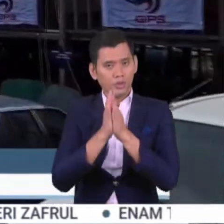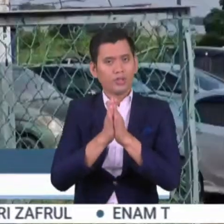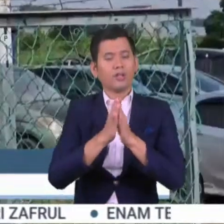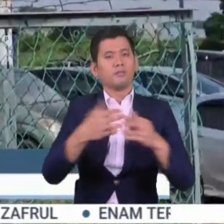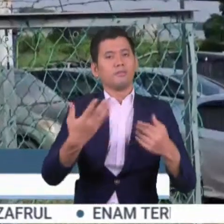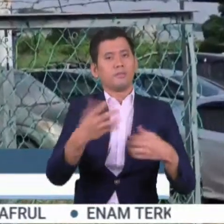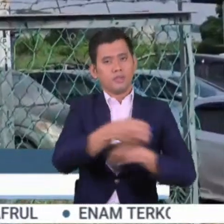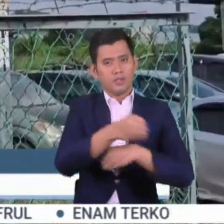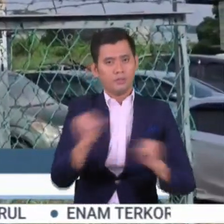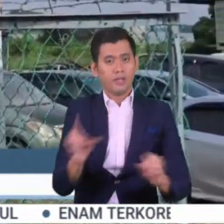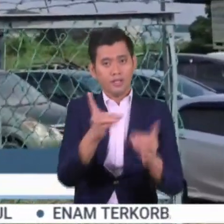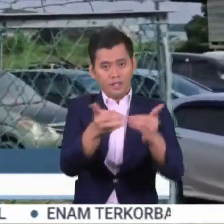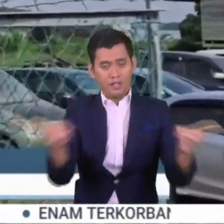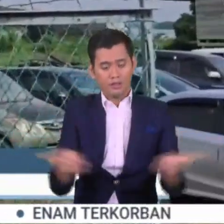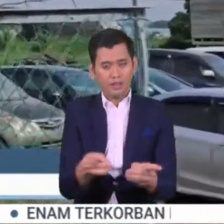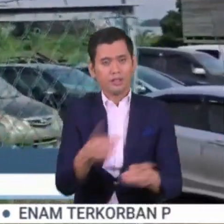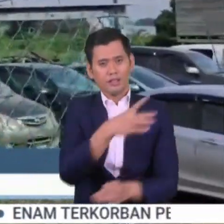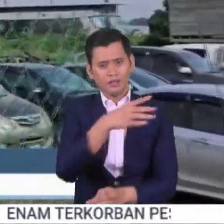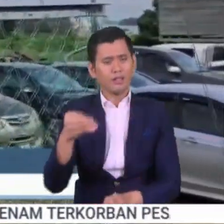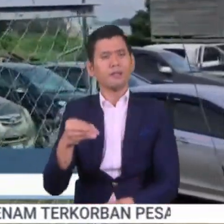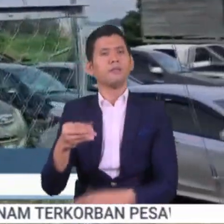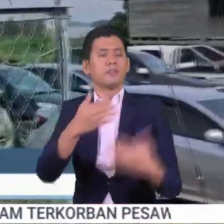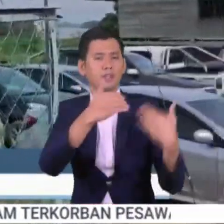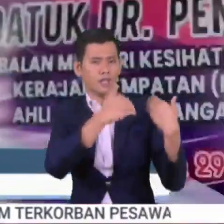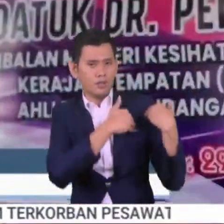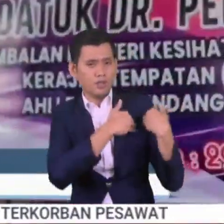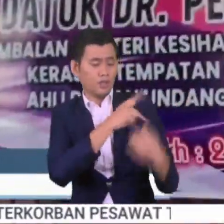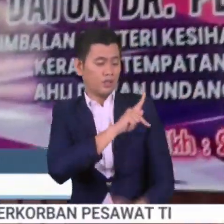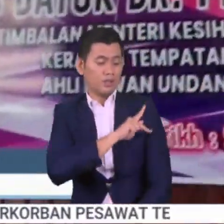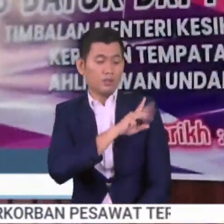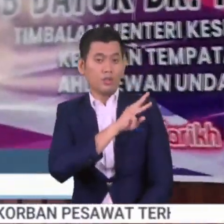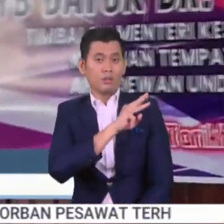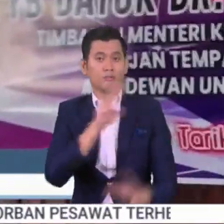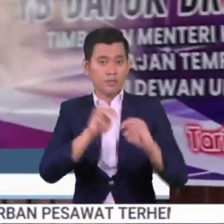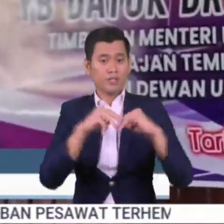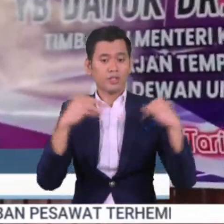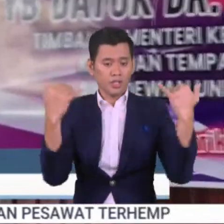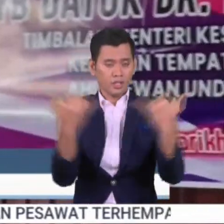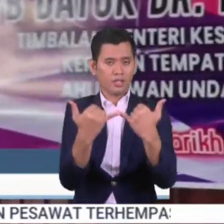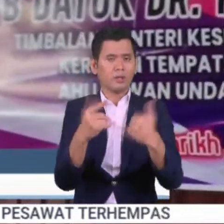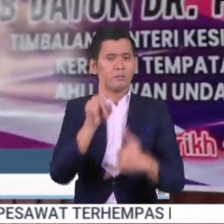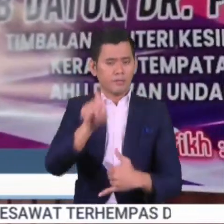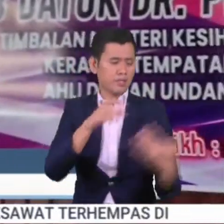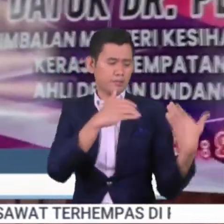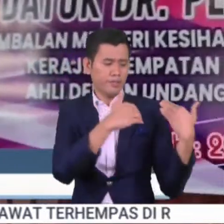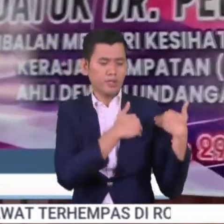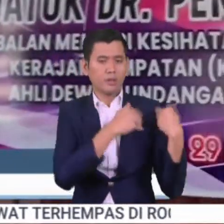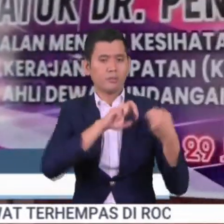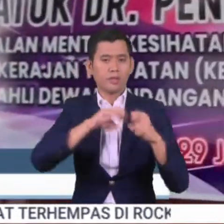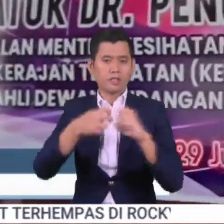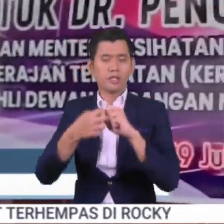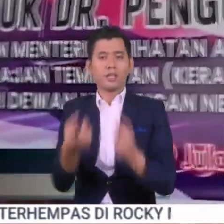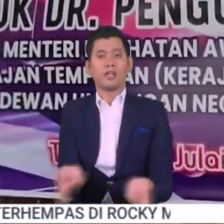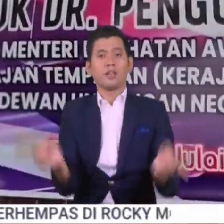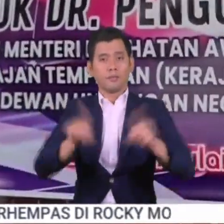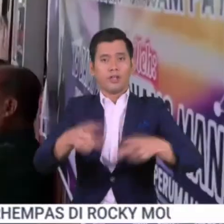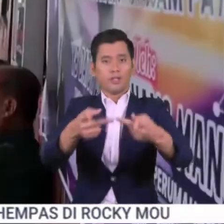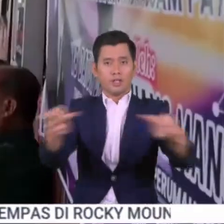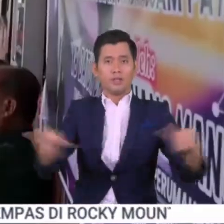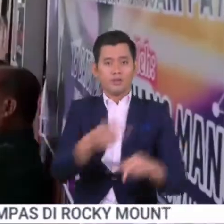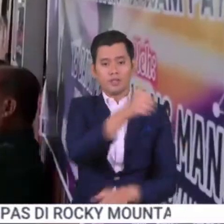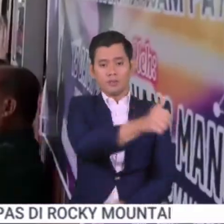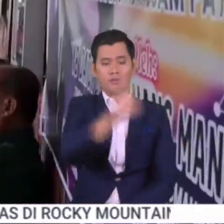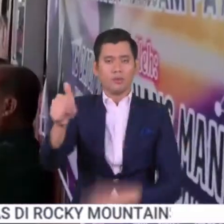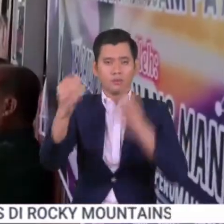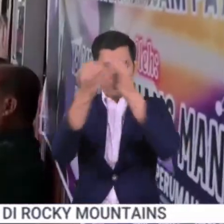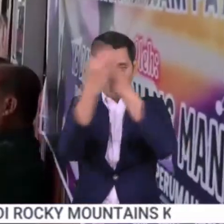Beliau juga menekankan semula peranan dan fungsi ketua masyarakat supaya responsif terhadap isu-isu berkaitan kawasan mereka. Beliau